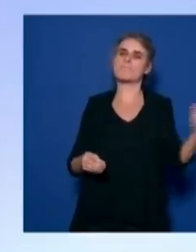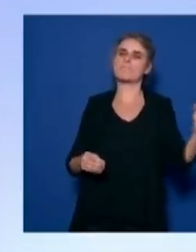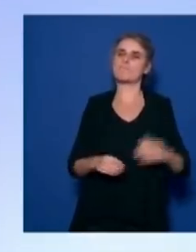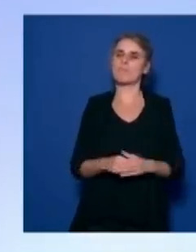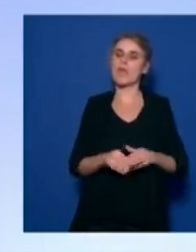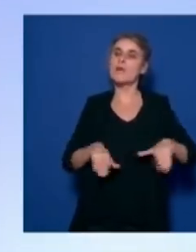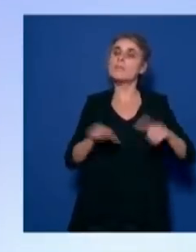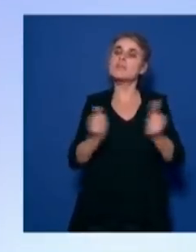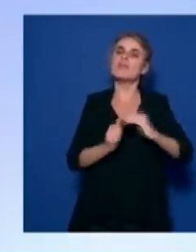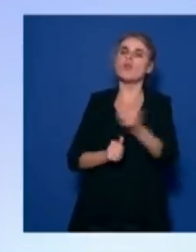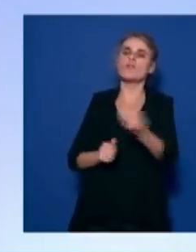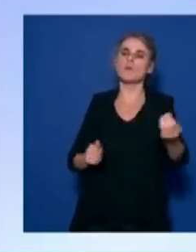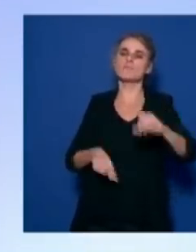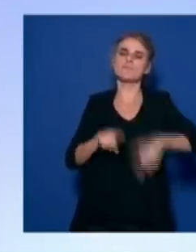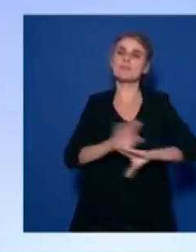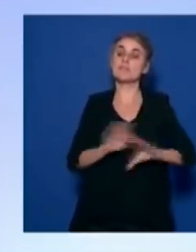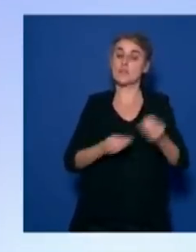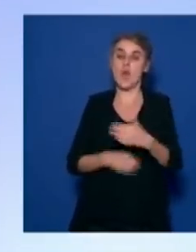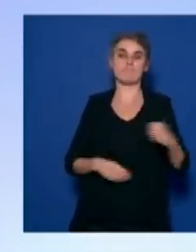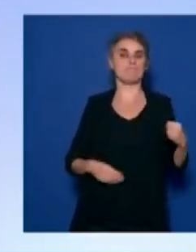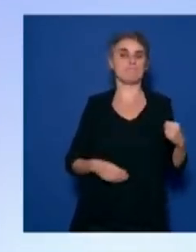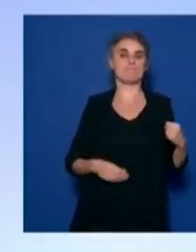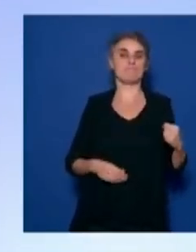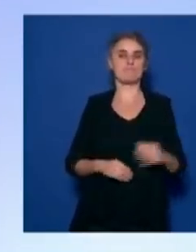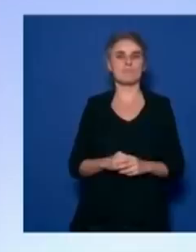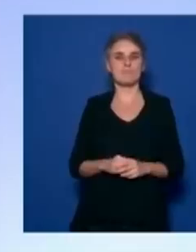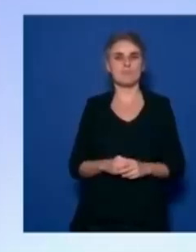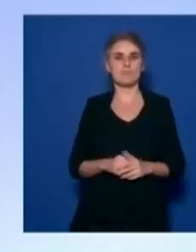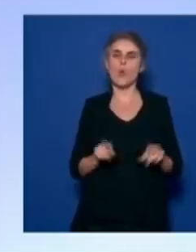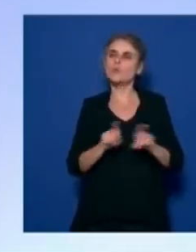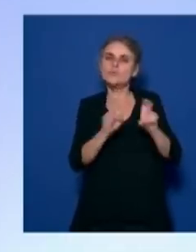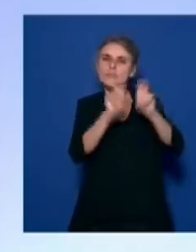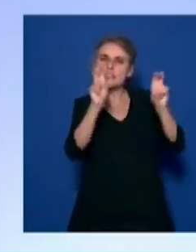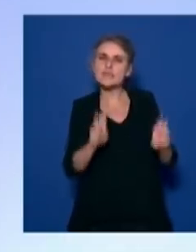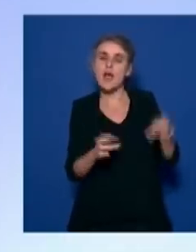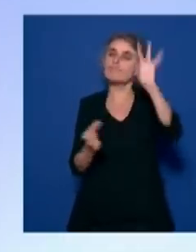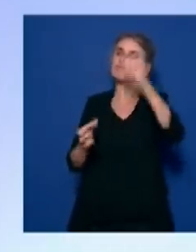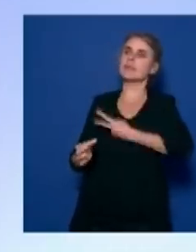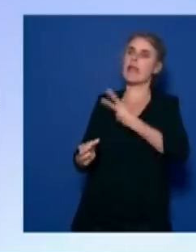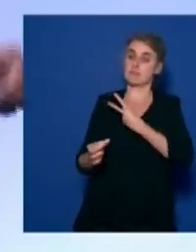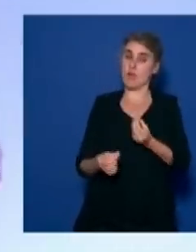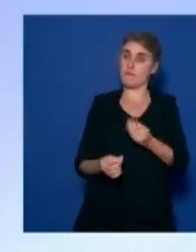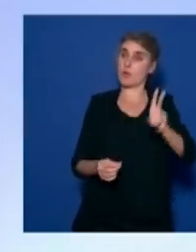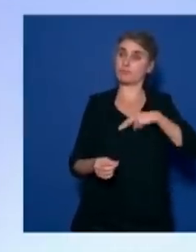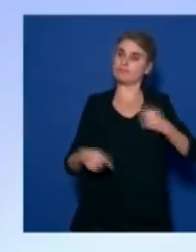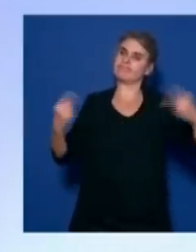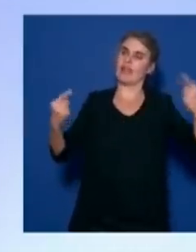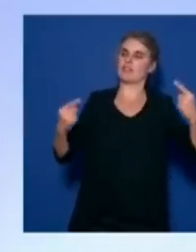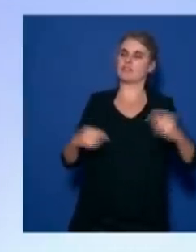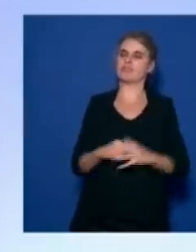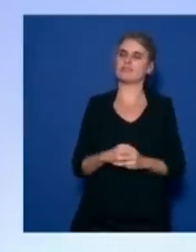avec les autres c'est terminé sinon il ne reviendra plus et ensuite des certificats pour allergie au chlore qui sont de mai puis des absences répétées